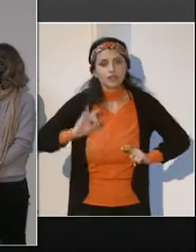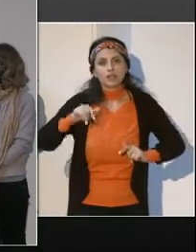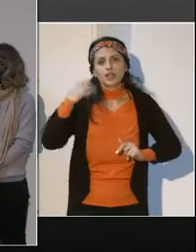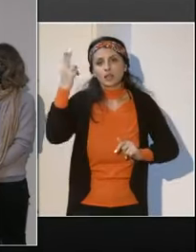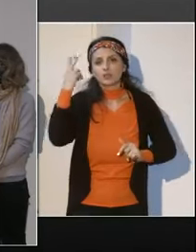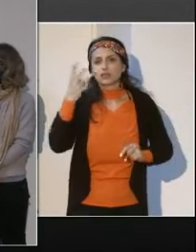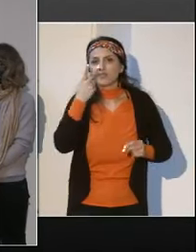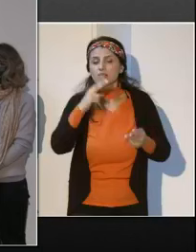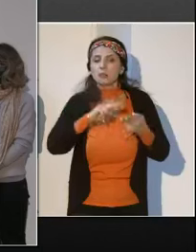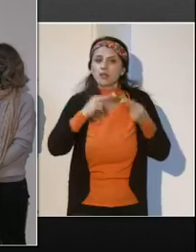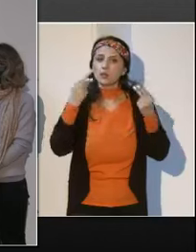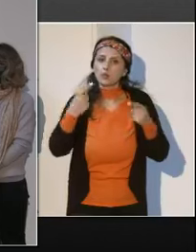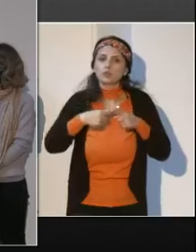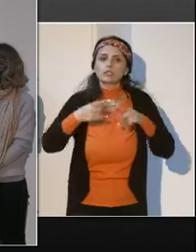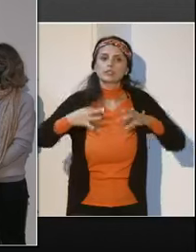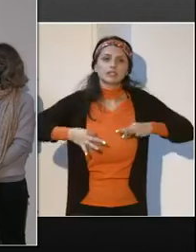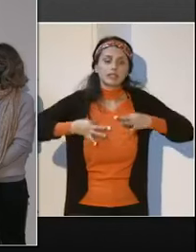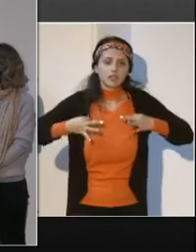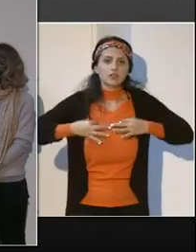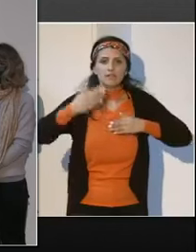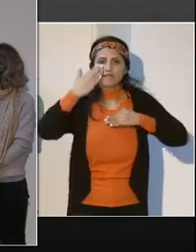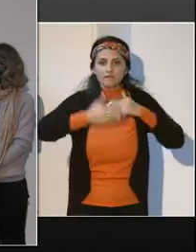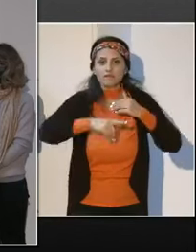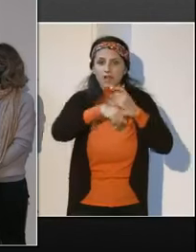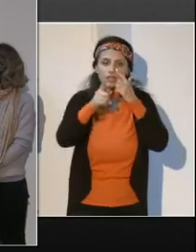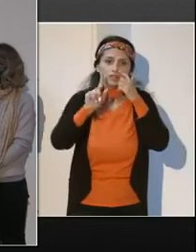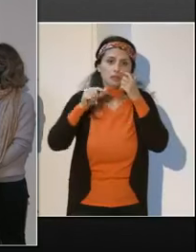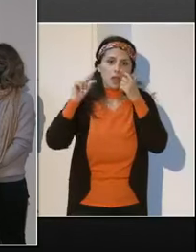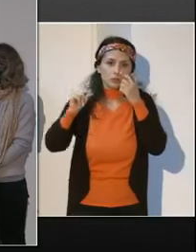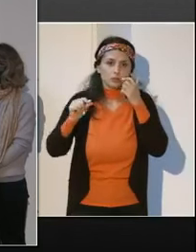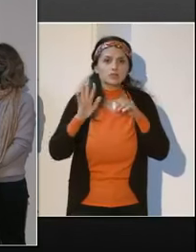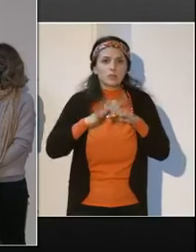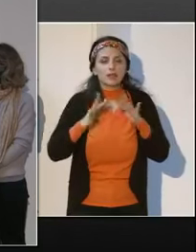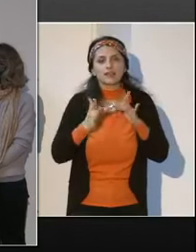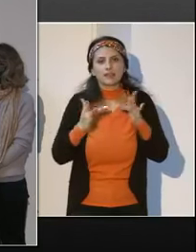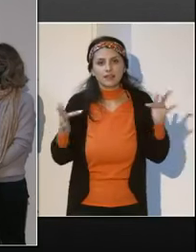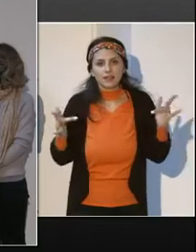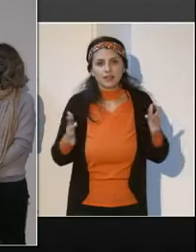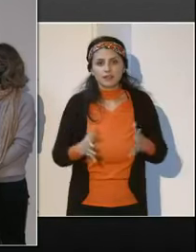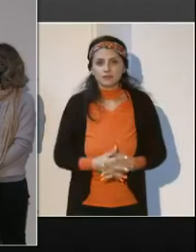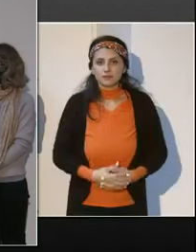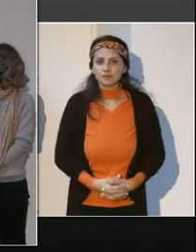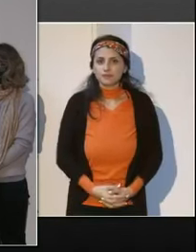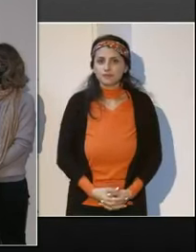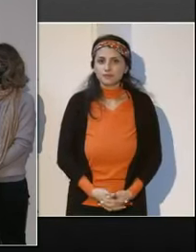sa ne revedem sanatosi fata in fata si mai putin tau online